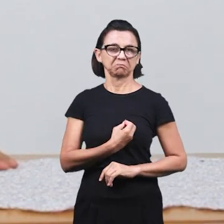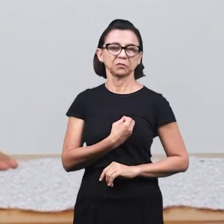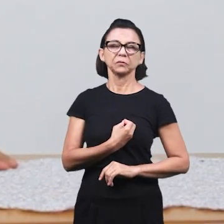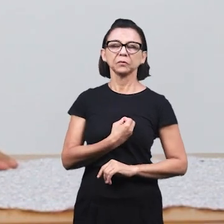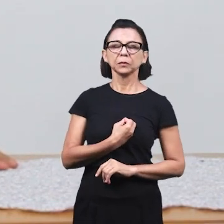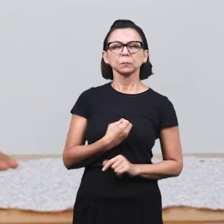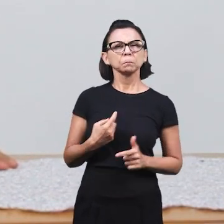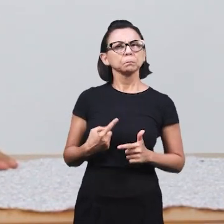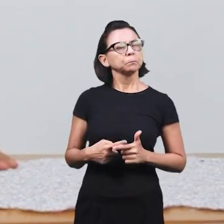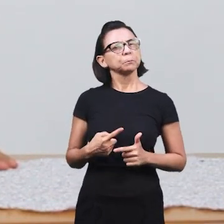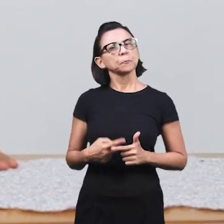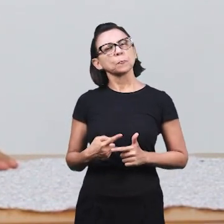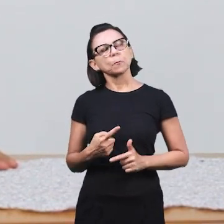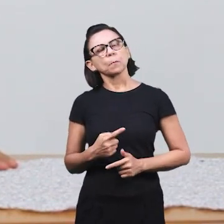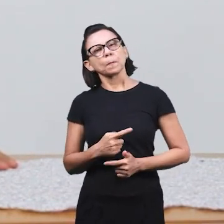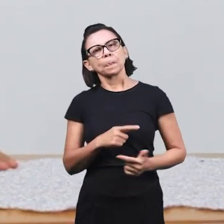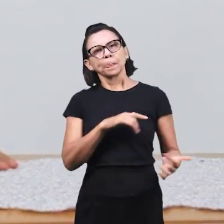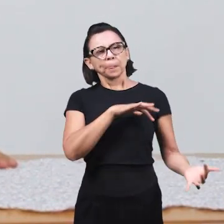особый момент.